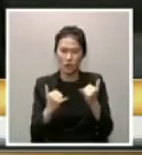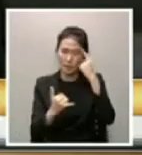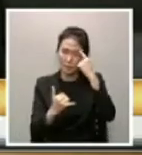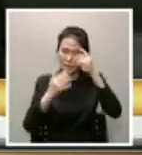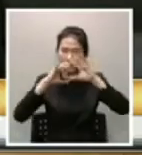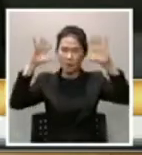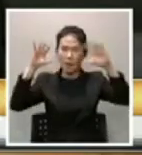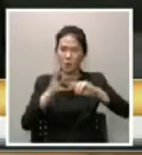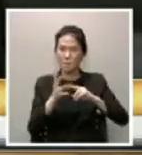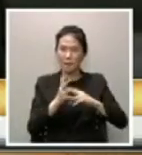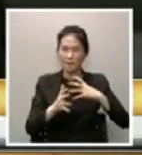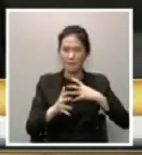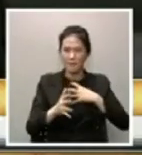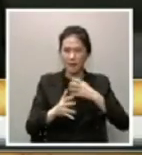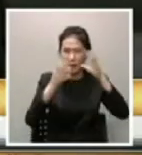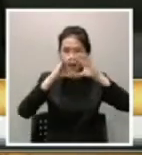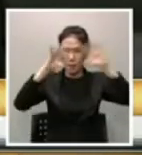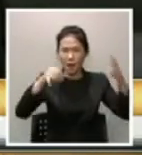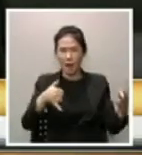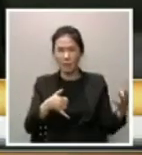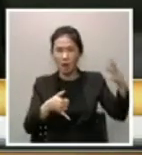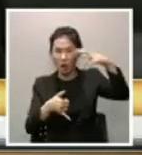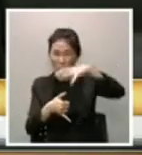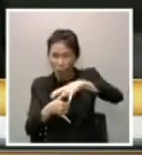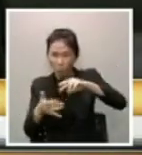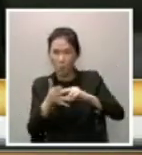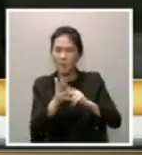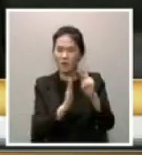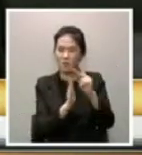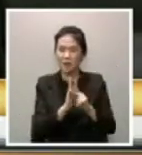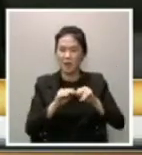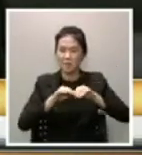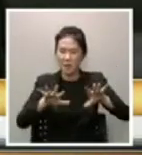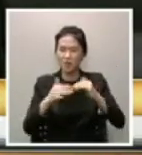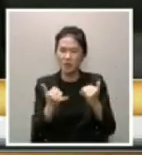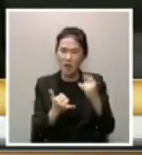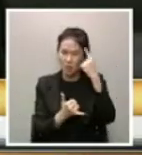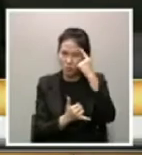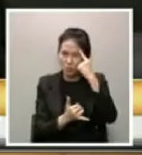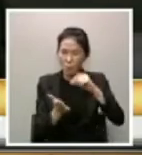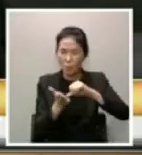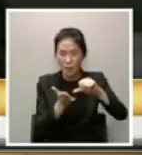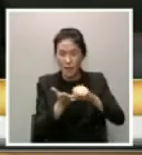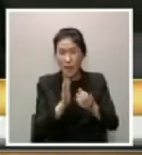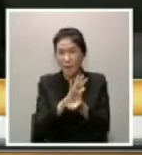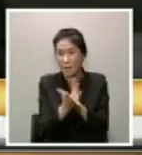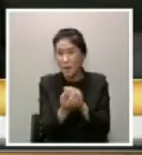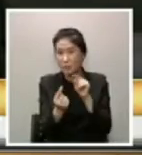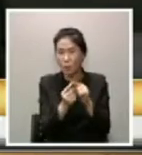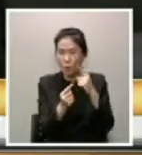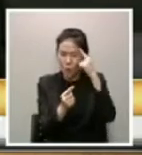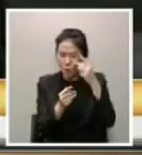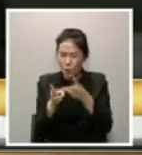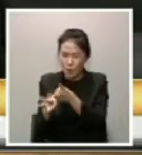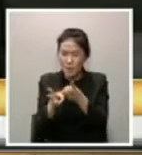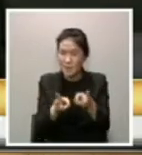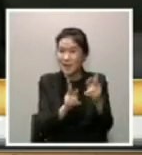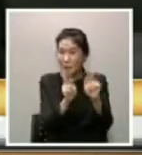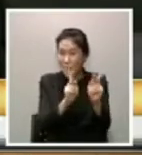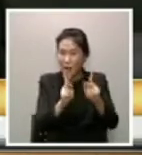ต้องการเข้ามาครอบงำและสะท้อนออกมาในร่างกฎหมายฉบับนี้ครับเพราะการแก้ไขกระบวนการสรรหากรรมการกส